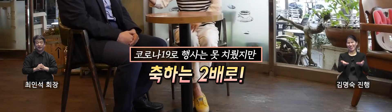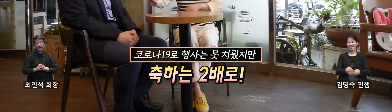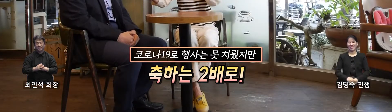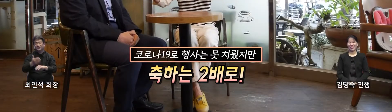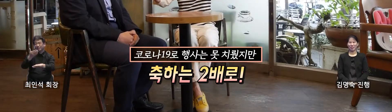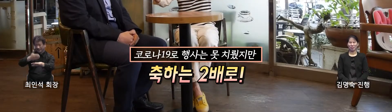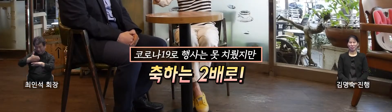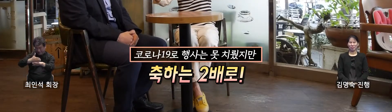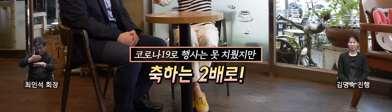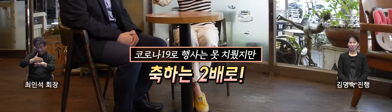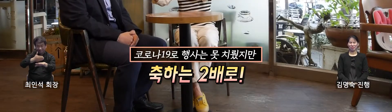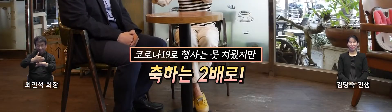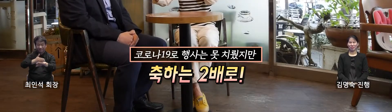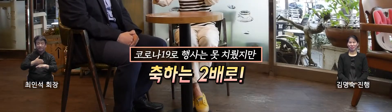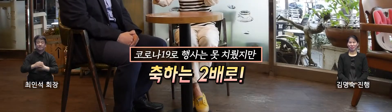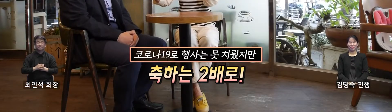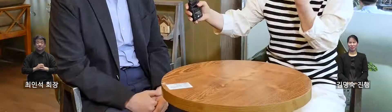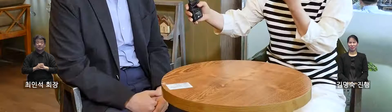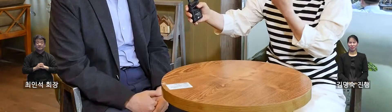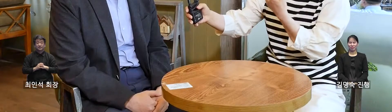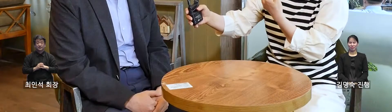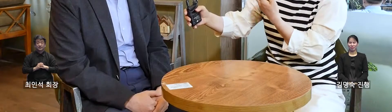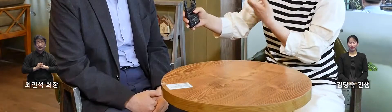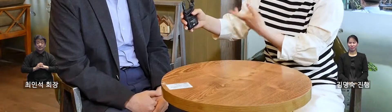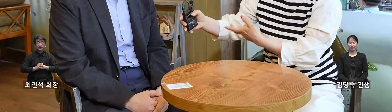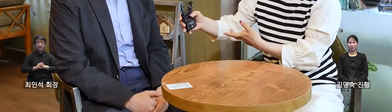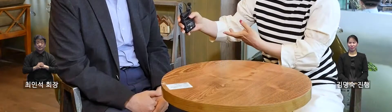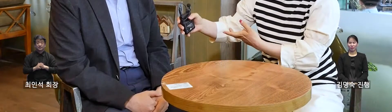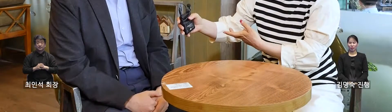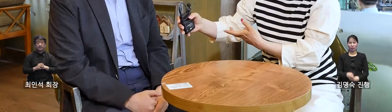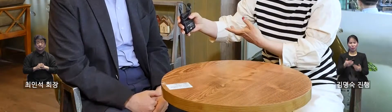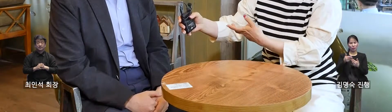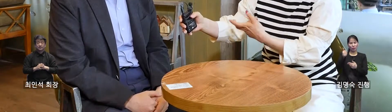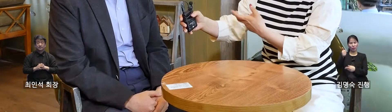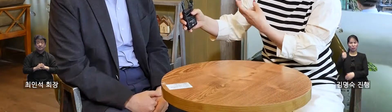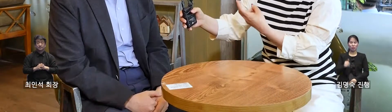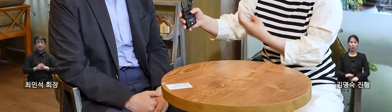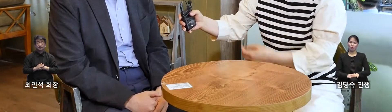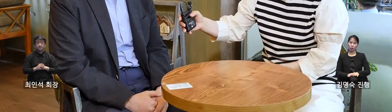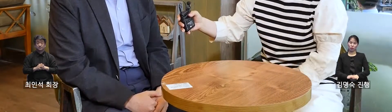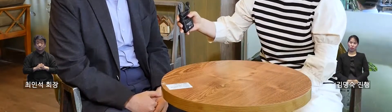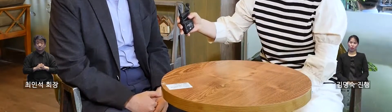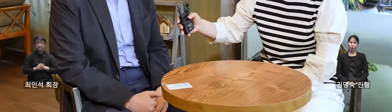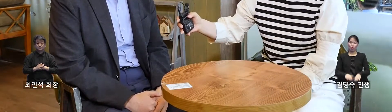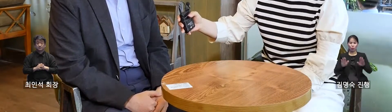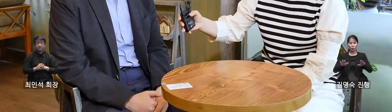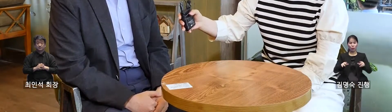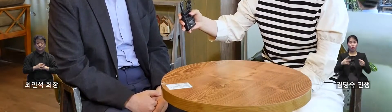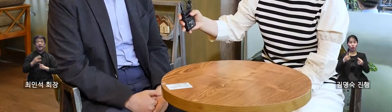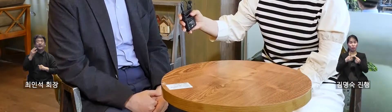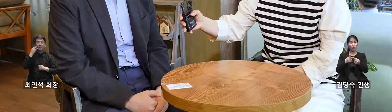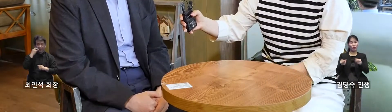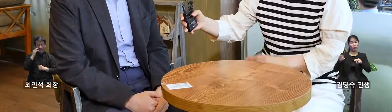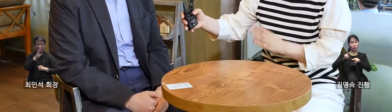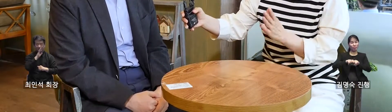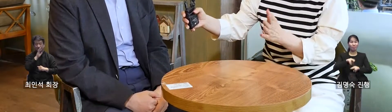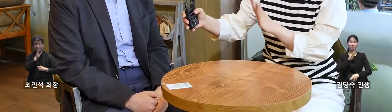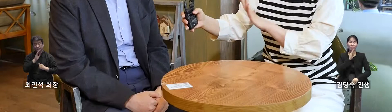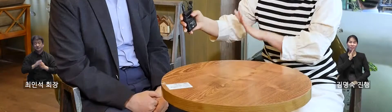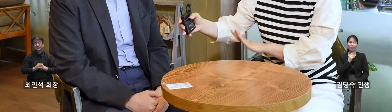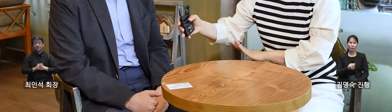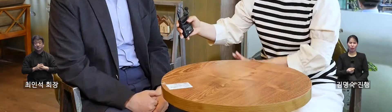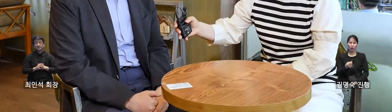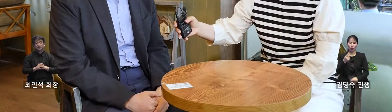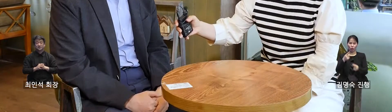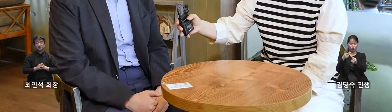아유, 감사합니다. 그리고 이렇게 봤더니 회장님이 네네. 재임이시더라고요. 네네, 그렇습니다. 벌써